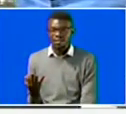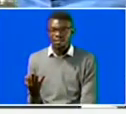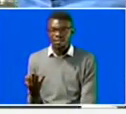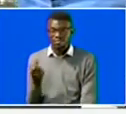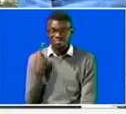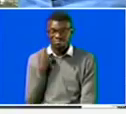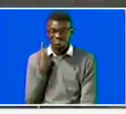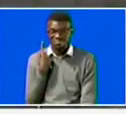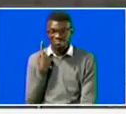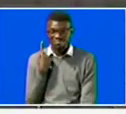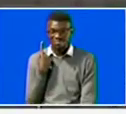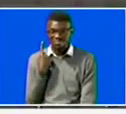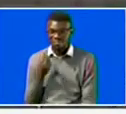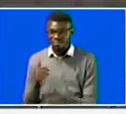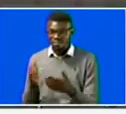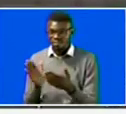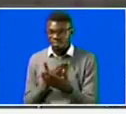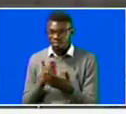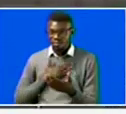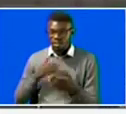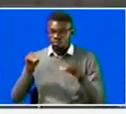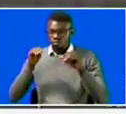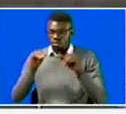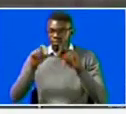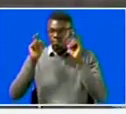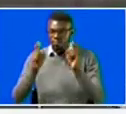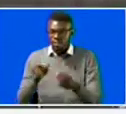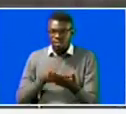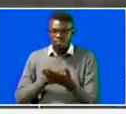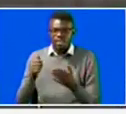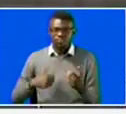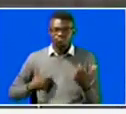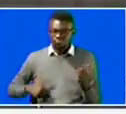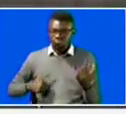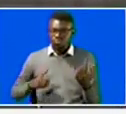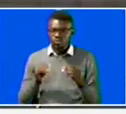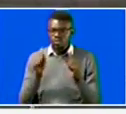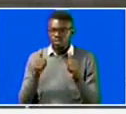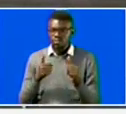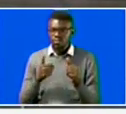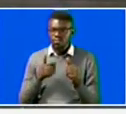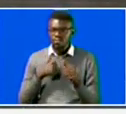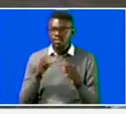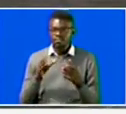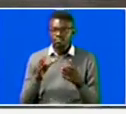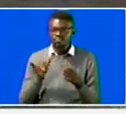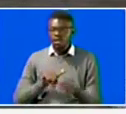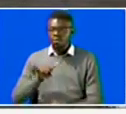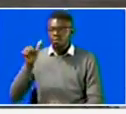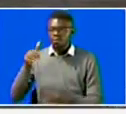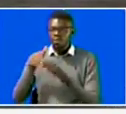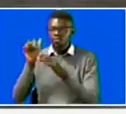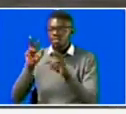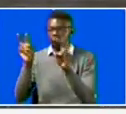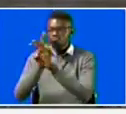Unanielewa? So mimi nikitaka muziki yangu itoke quality, lazima nitafute instrument pia mzuri. So ilibidi tutoke nje kidogo ndio tukatafute huko, because